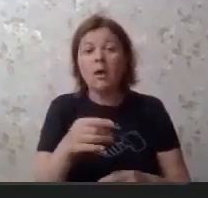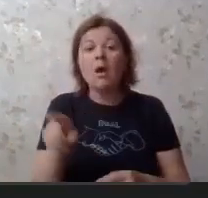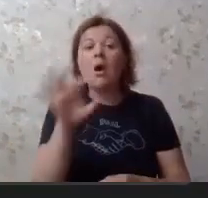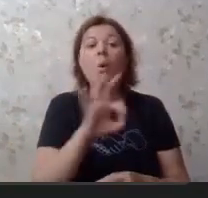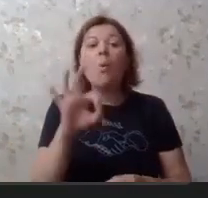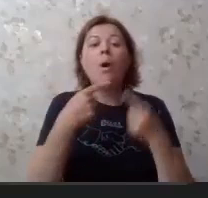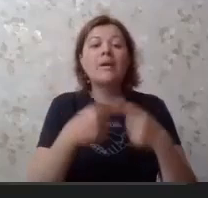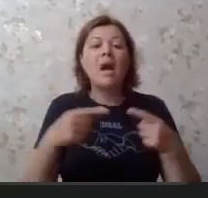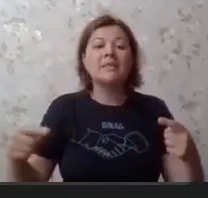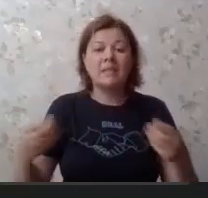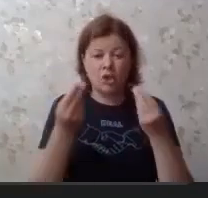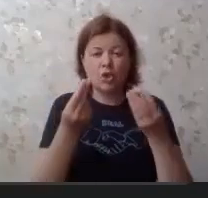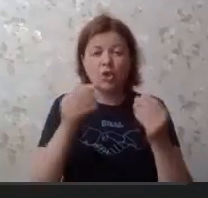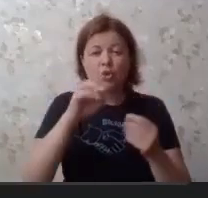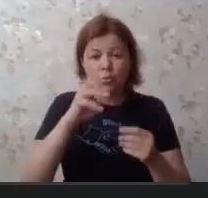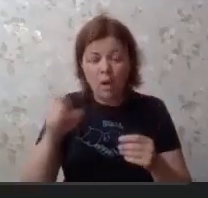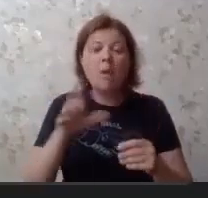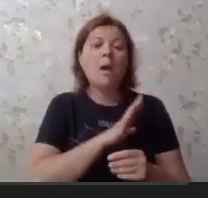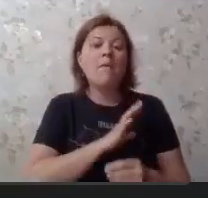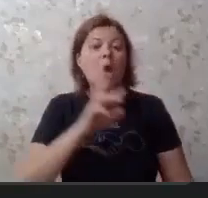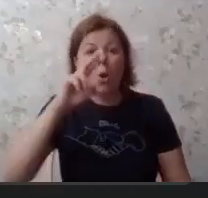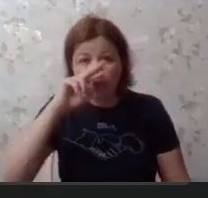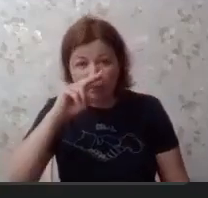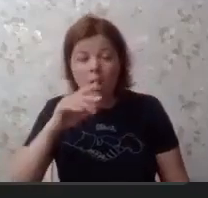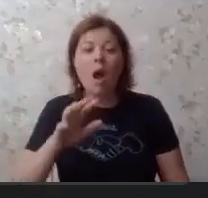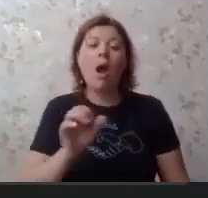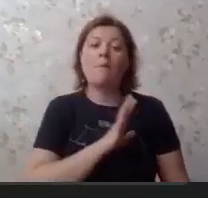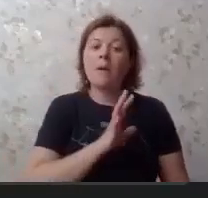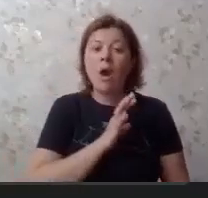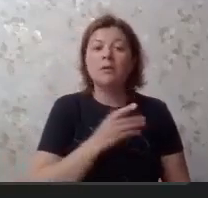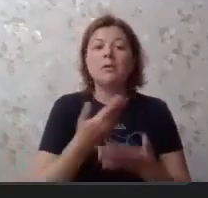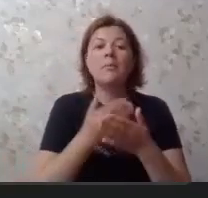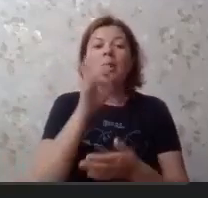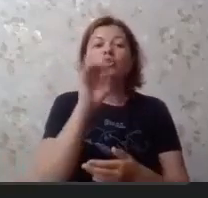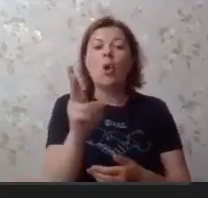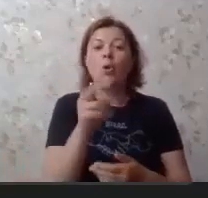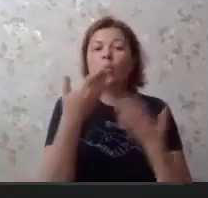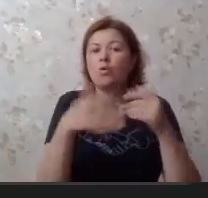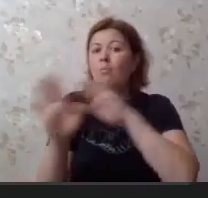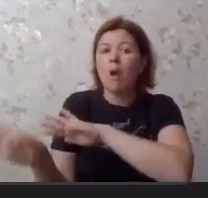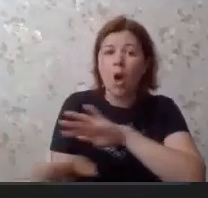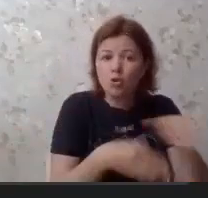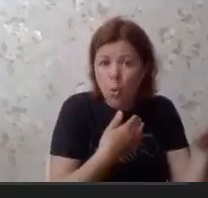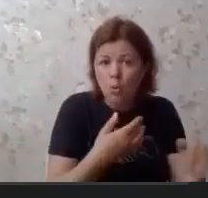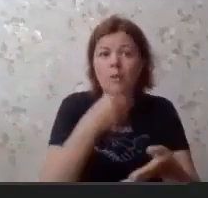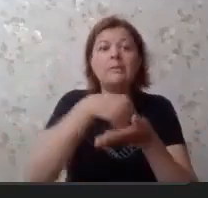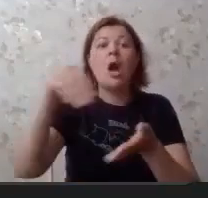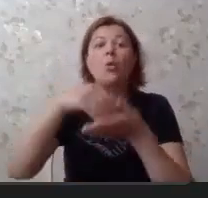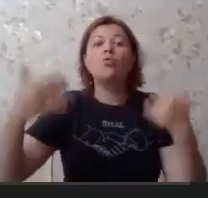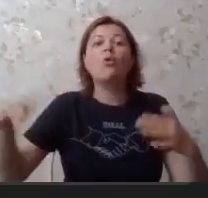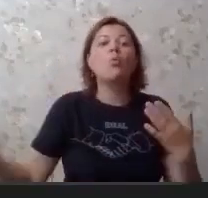и в ошибке, также может быть и в том, что как бы срок прошел, уже прошли какие-то закупки, да, новые,